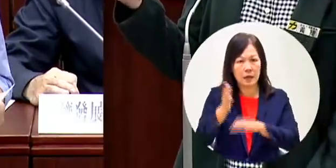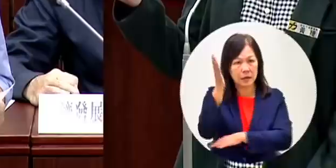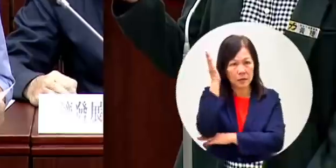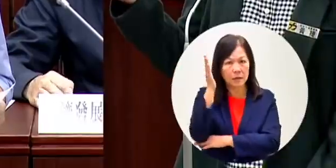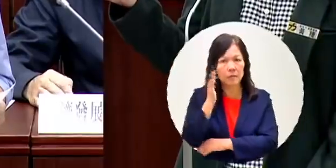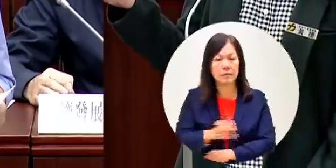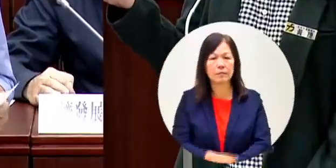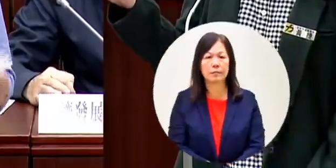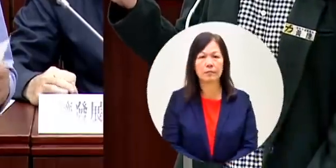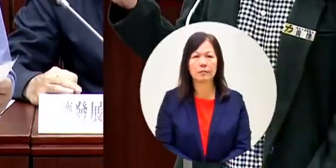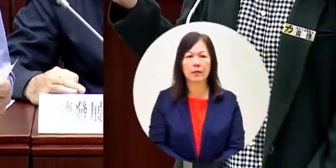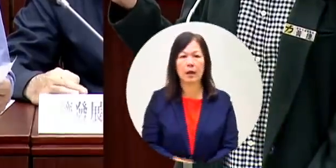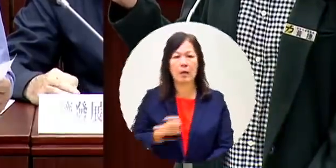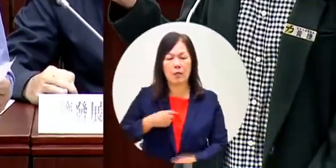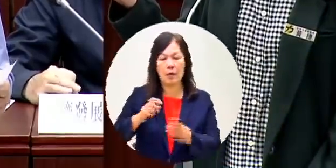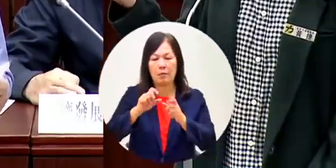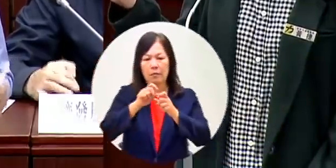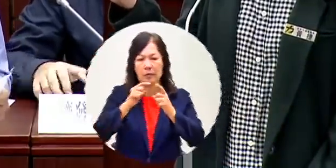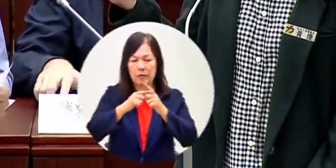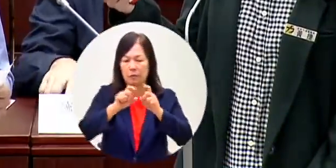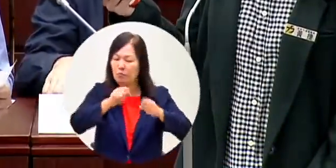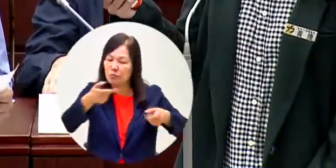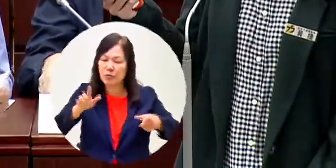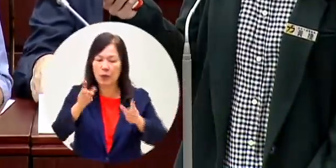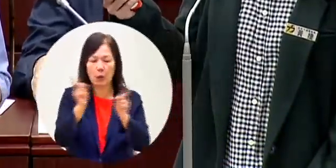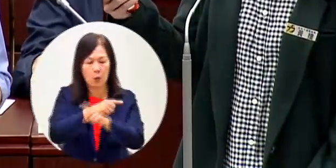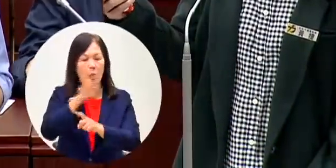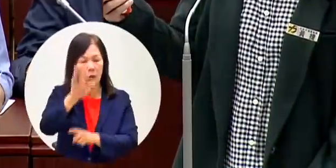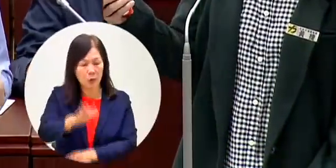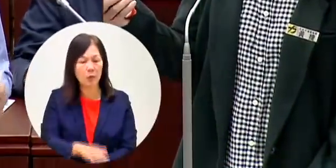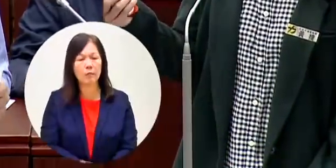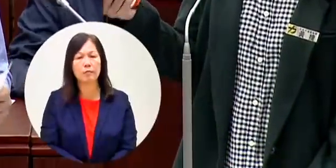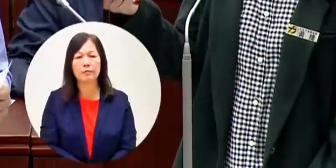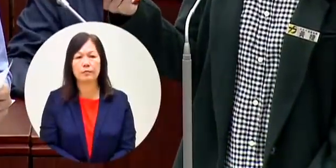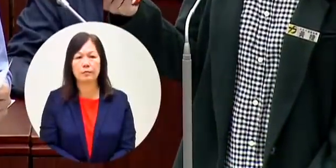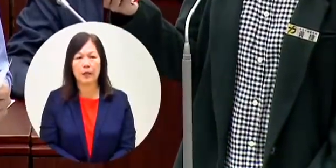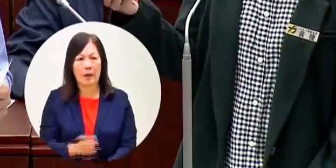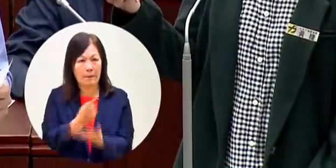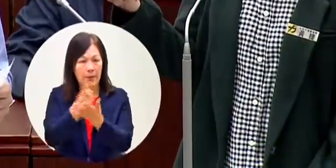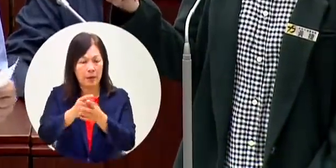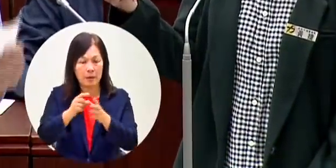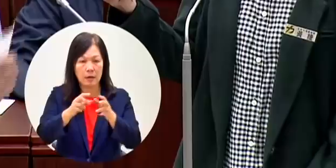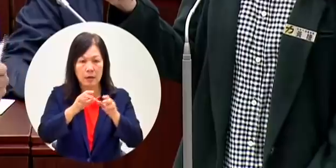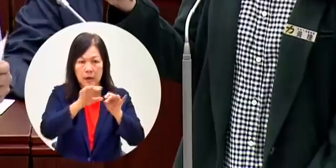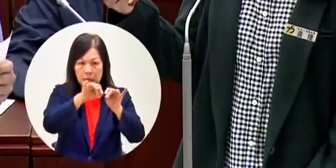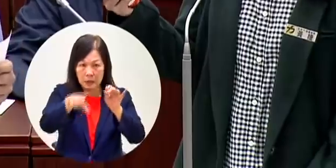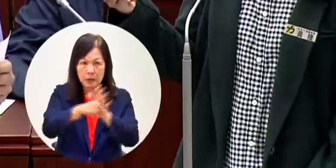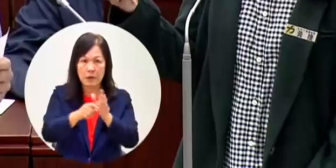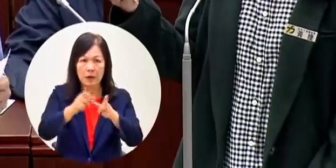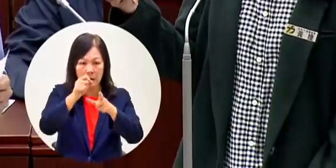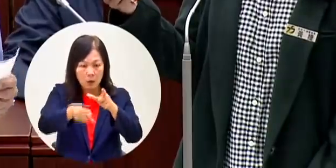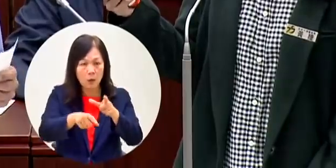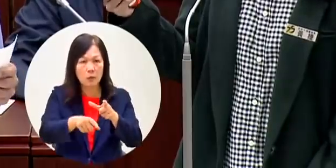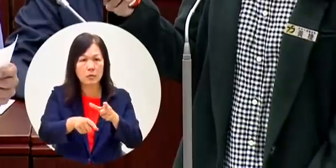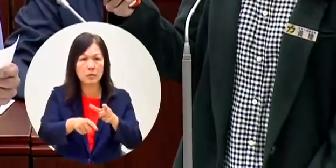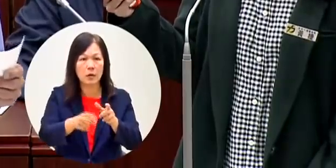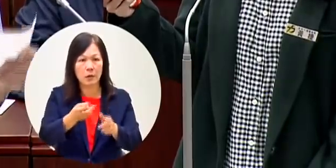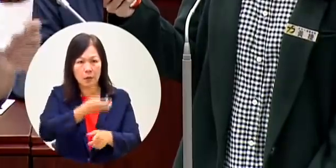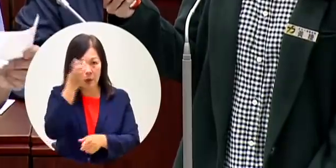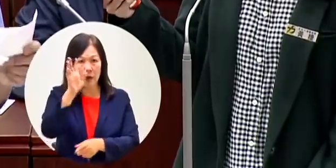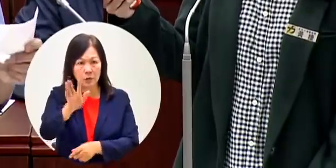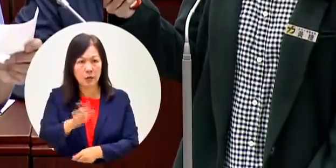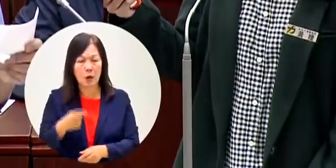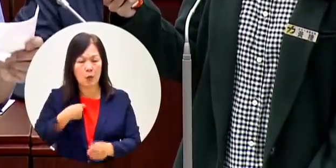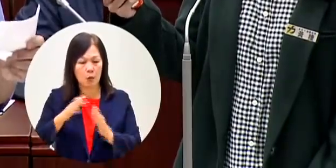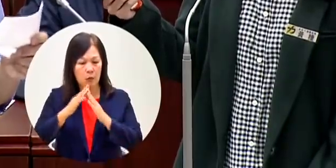长， 是 很快我们各地的企业家跟高雄本地家会发现，我当这个市长好像